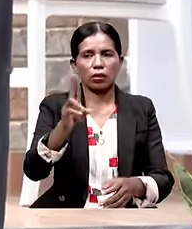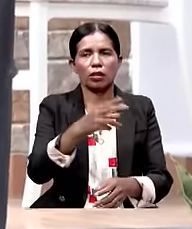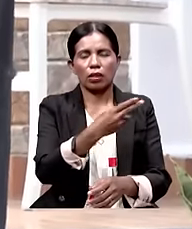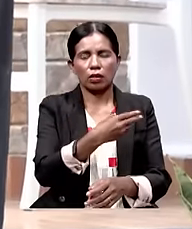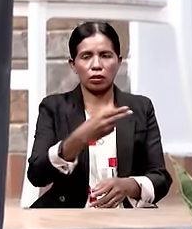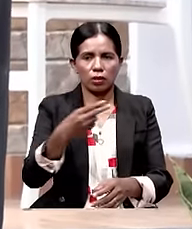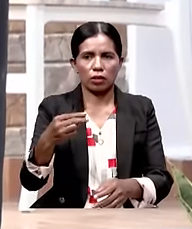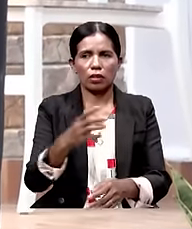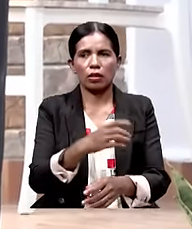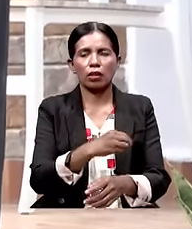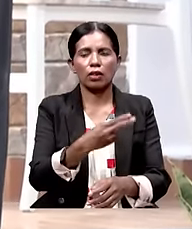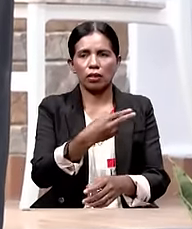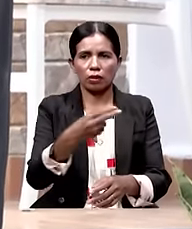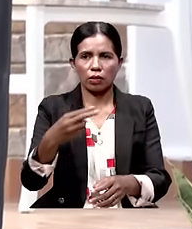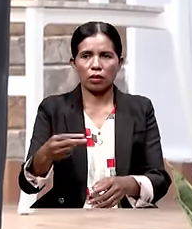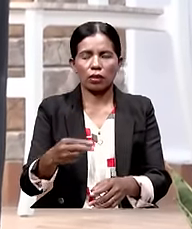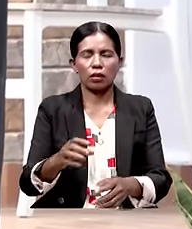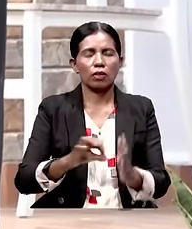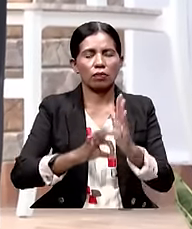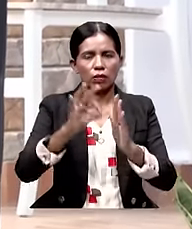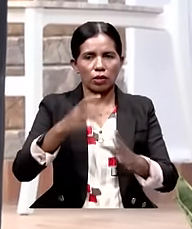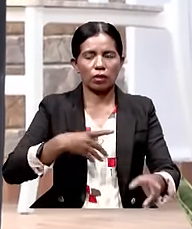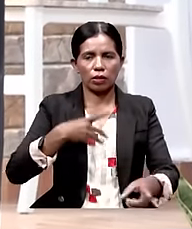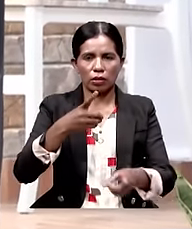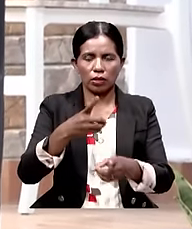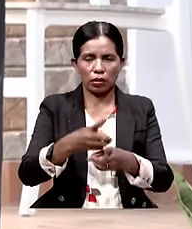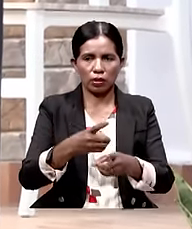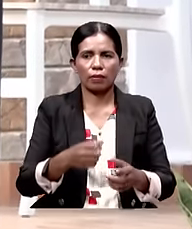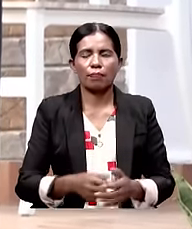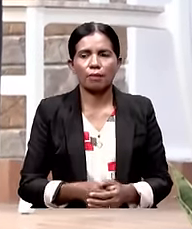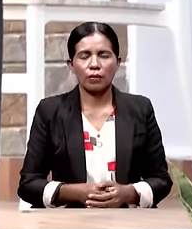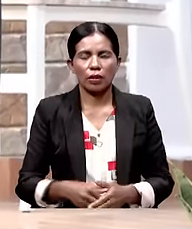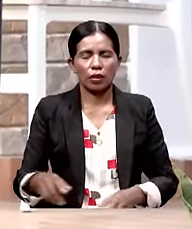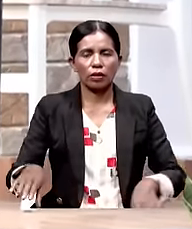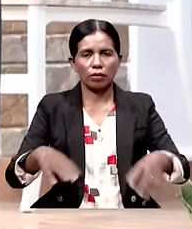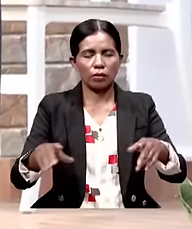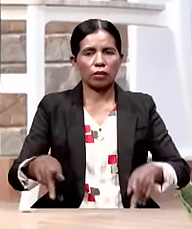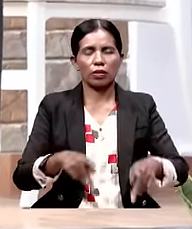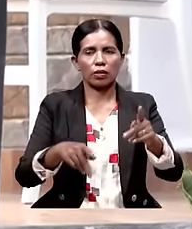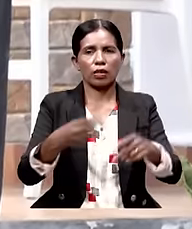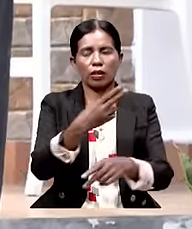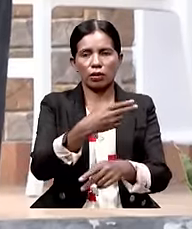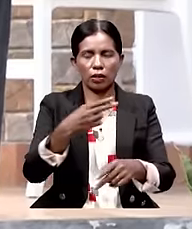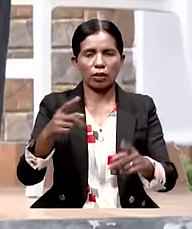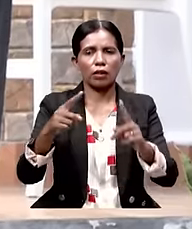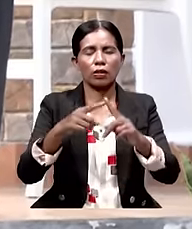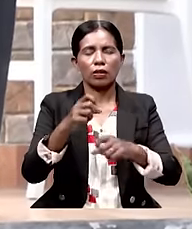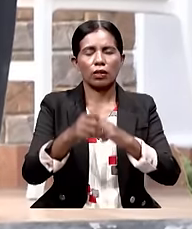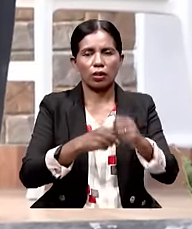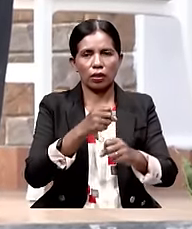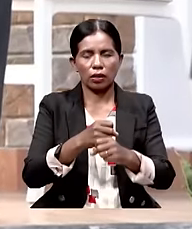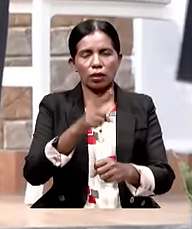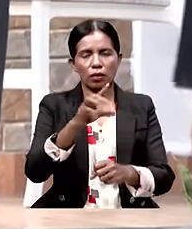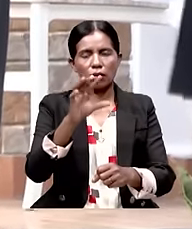Salatiga Jawa Sentral Indonesia, ia fakultade direto sai funcionari publiku iha Ambong Indonesia to tinang riwida tu sia